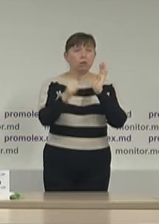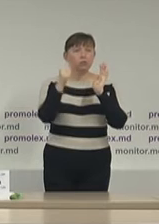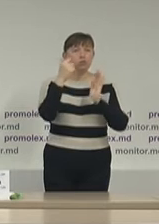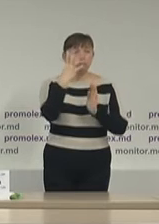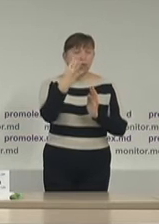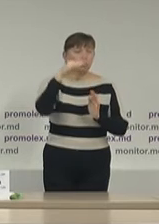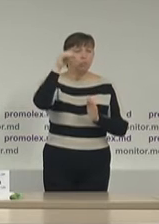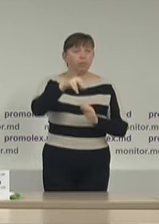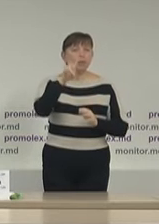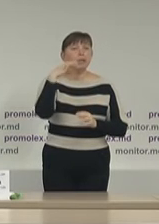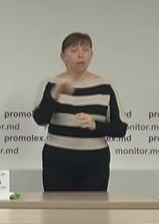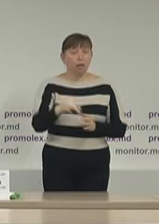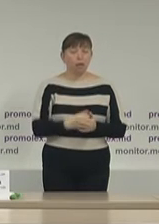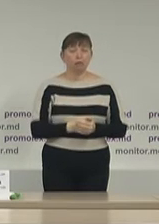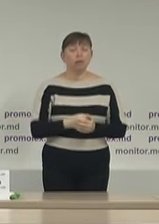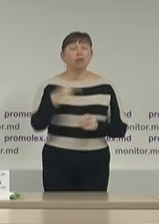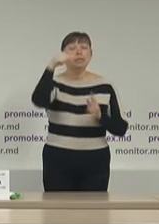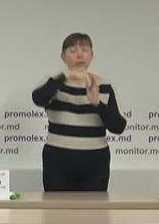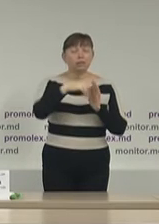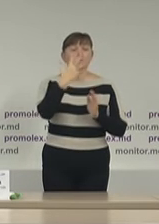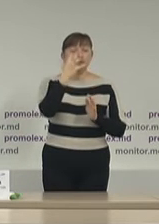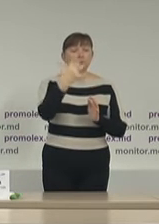956.816 lei, între care